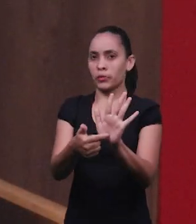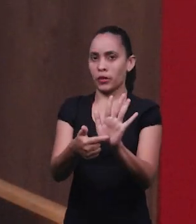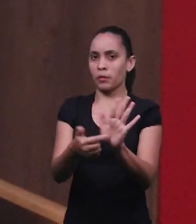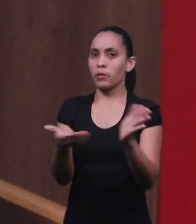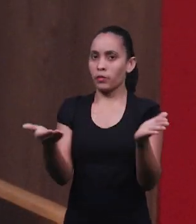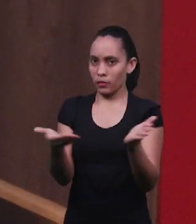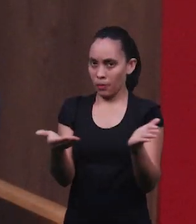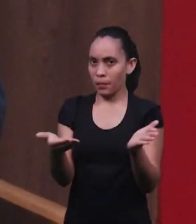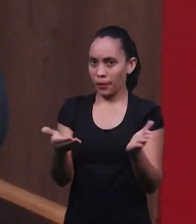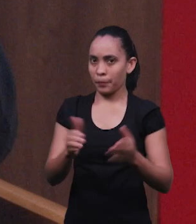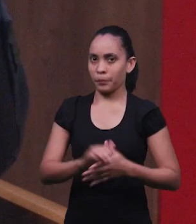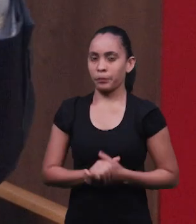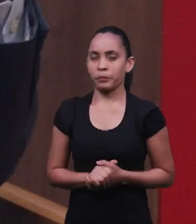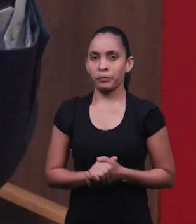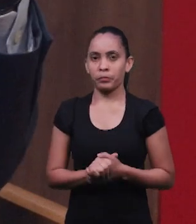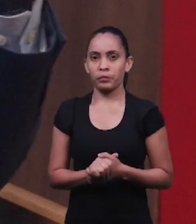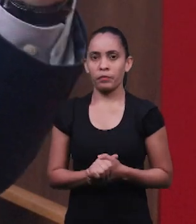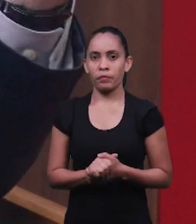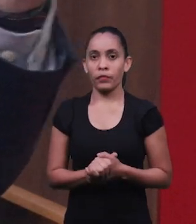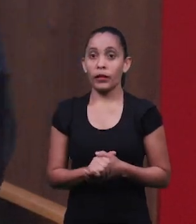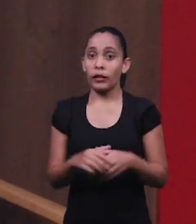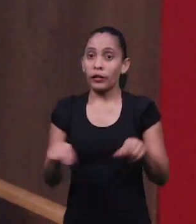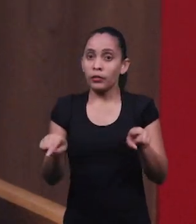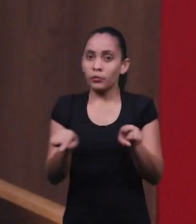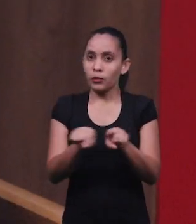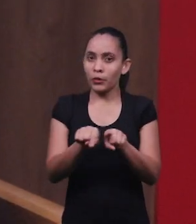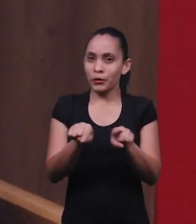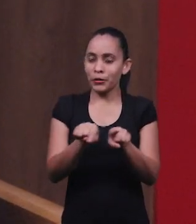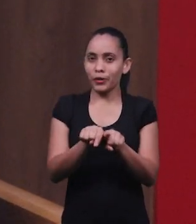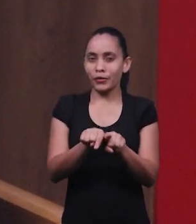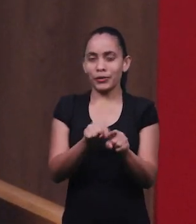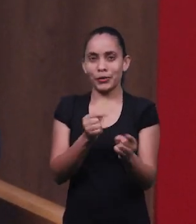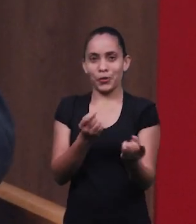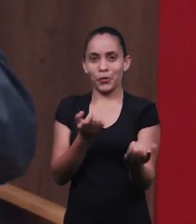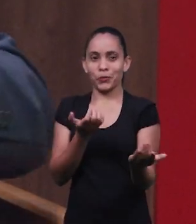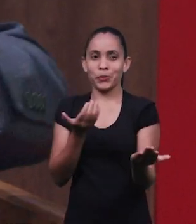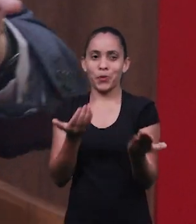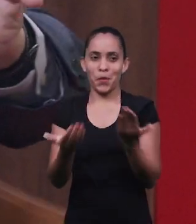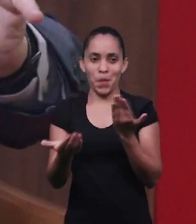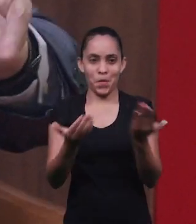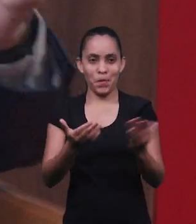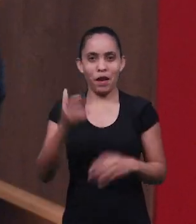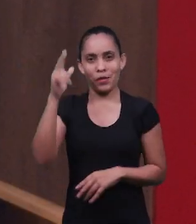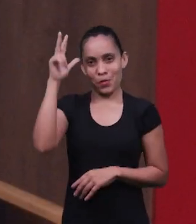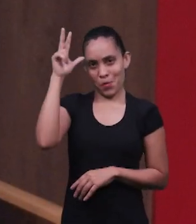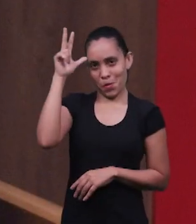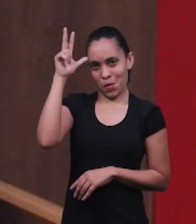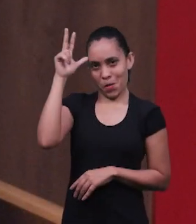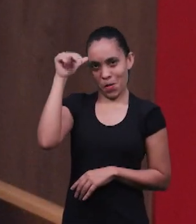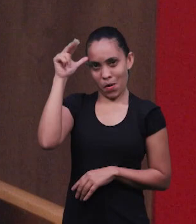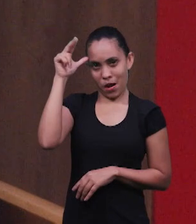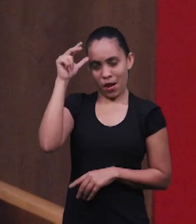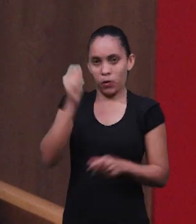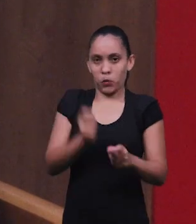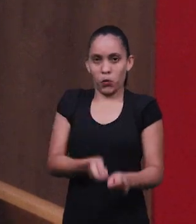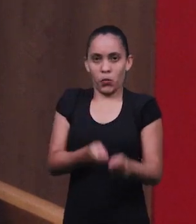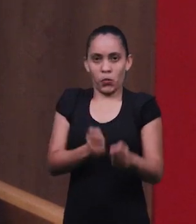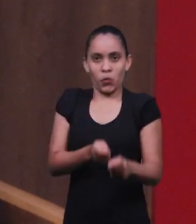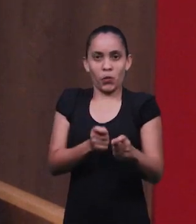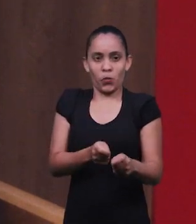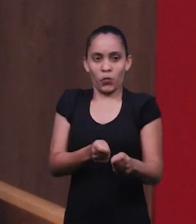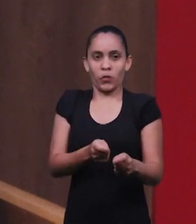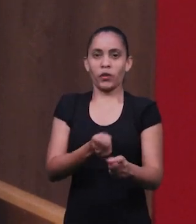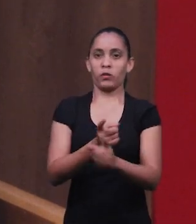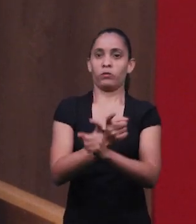l'expression que nous avons déjà apportée ici, il dit, je te compare au jument des chars de